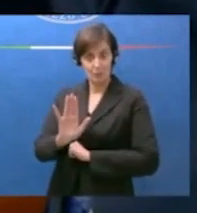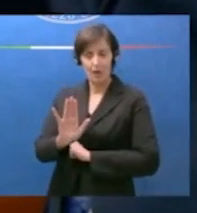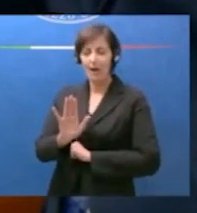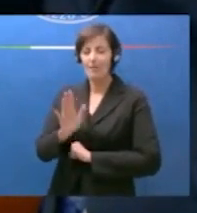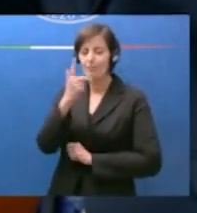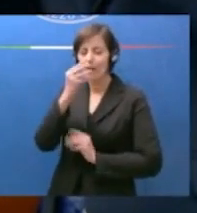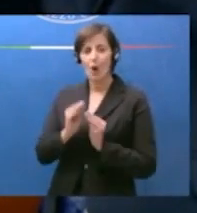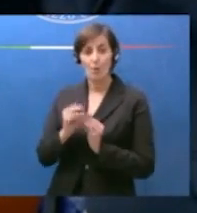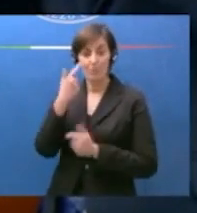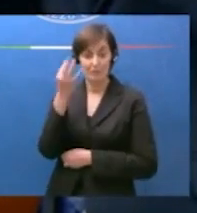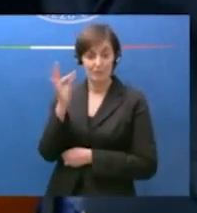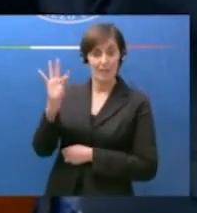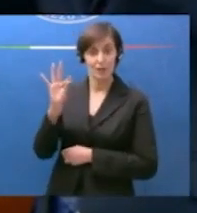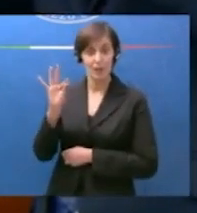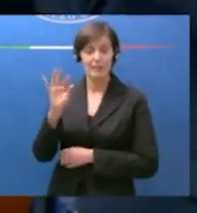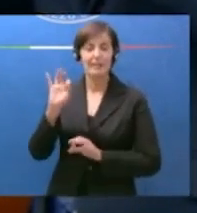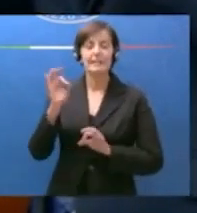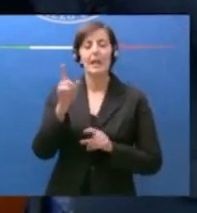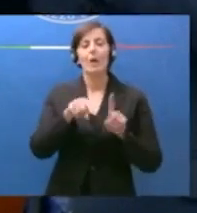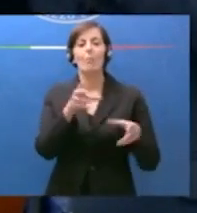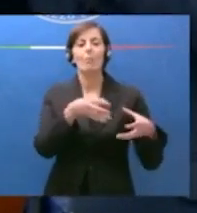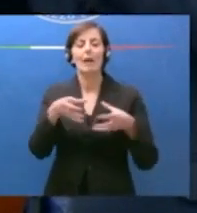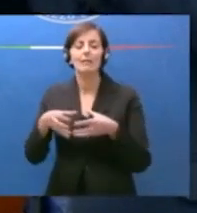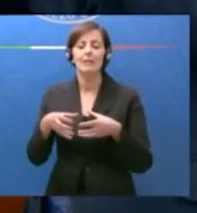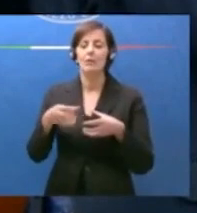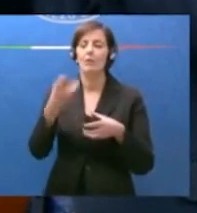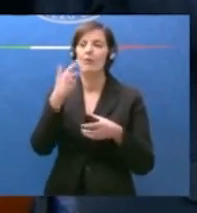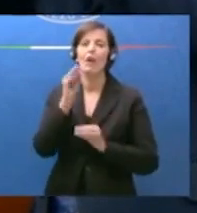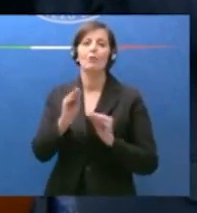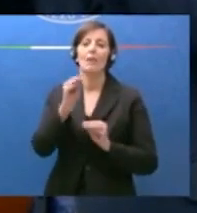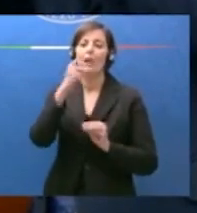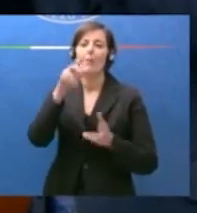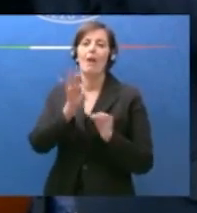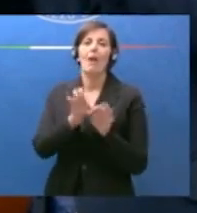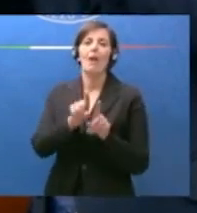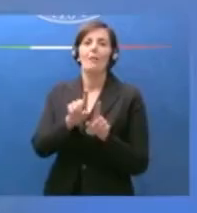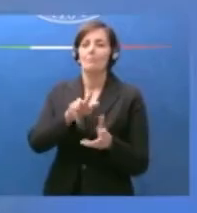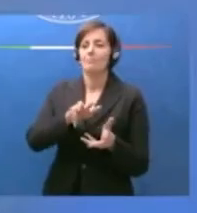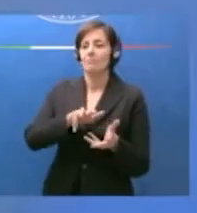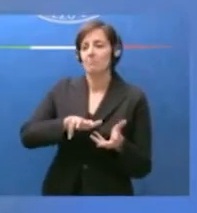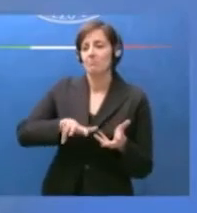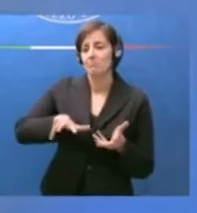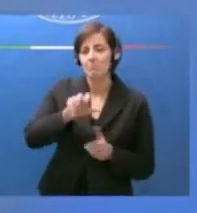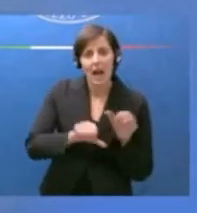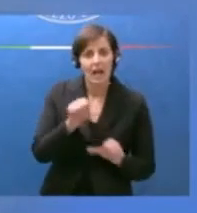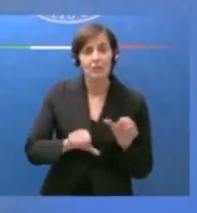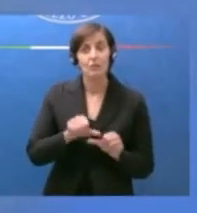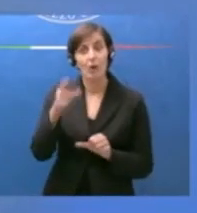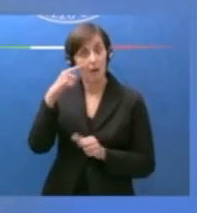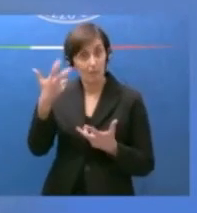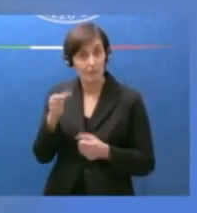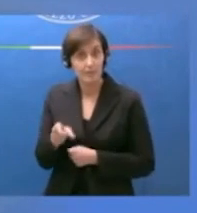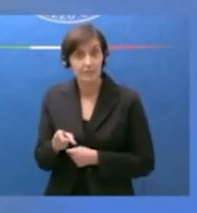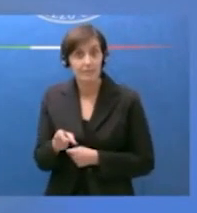efficiente, e se qualche partito dovesse chiedere un impasto, lei lo concederà? Grazie. Dunque, alla prima